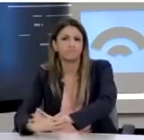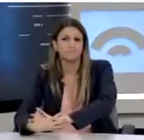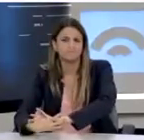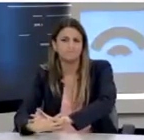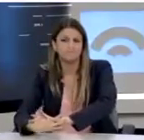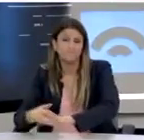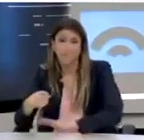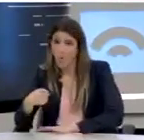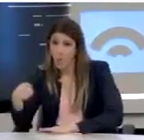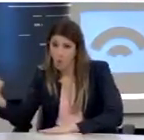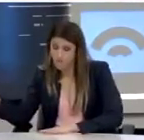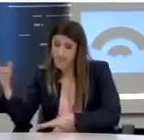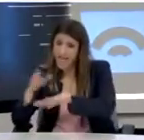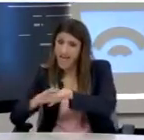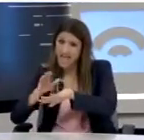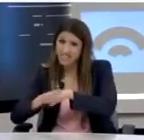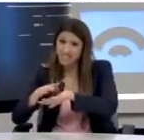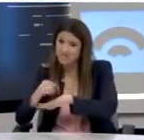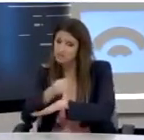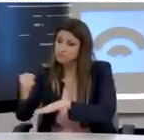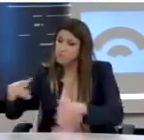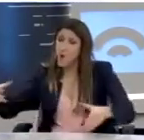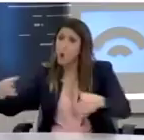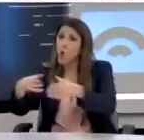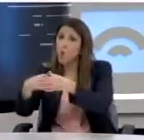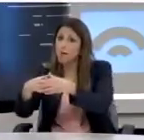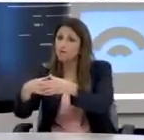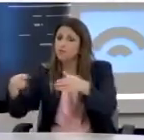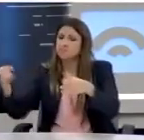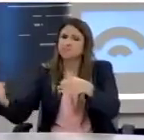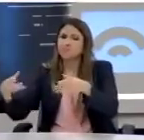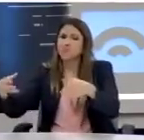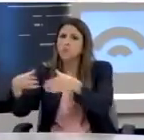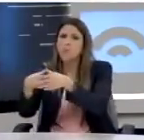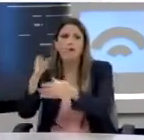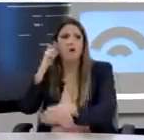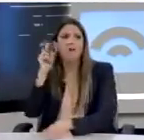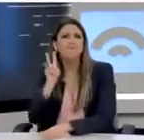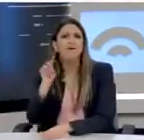που αποτελούσε και αποτελεί ιστορικά αναπόσπαστο κομμάτι της αρχαίας ελληνικής κληρονομιάς.